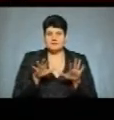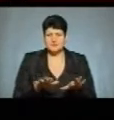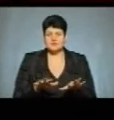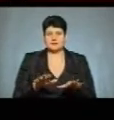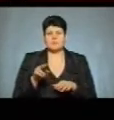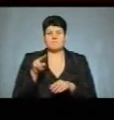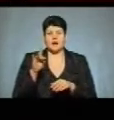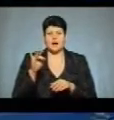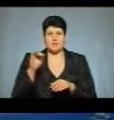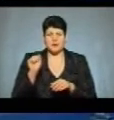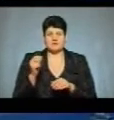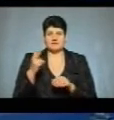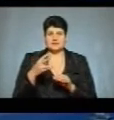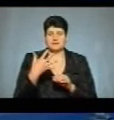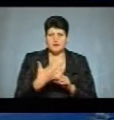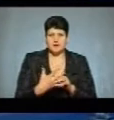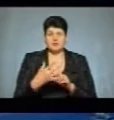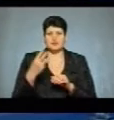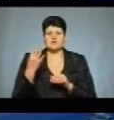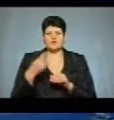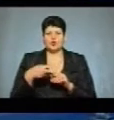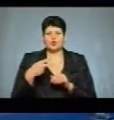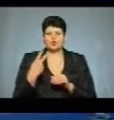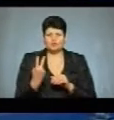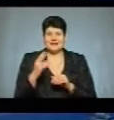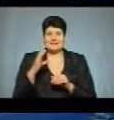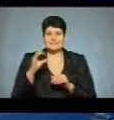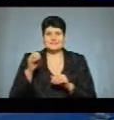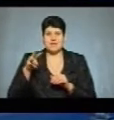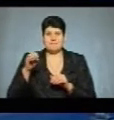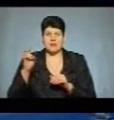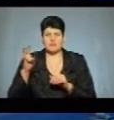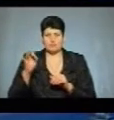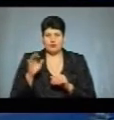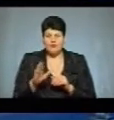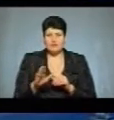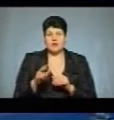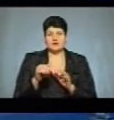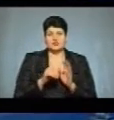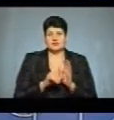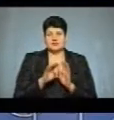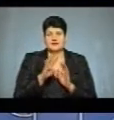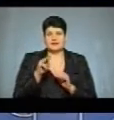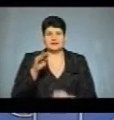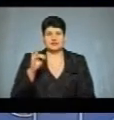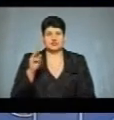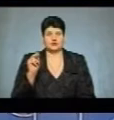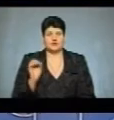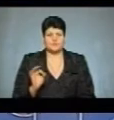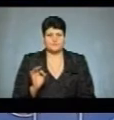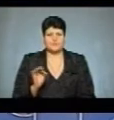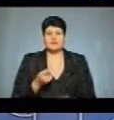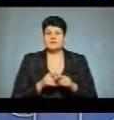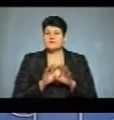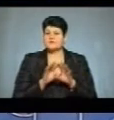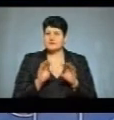Артем Прима на 35-му, на 42-му місці Сергій Семенов та Артем Тищенко на 74-му місці. І на цьому у